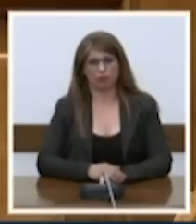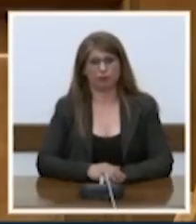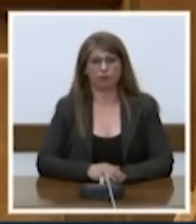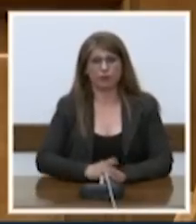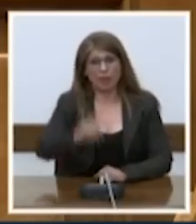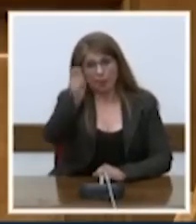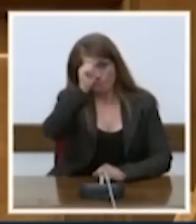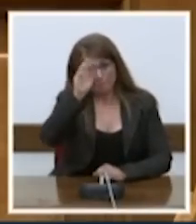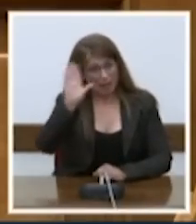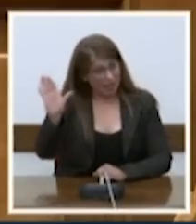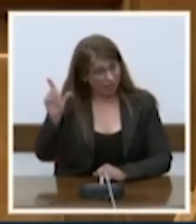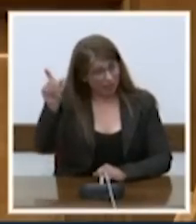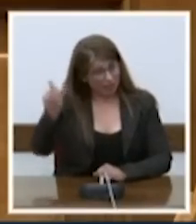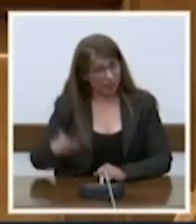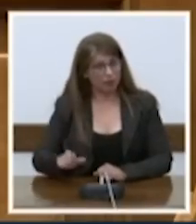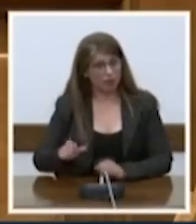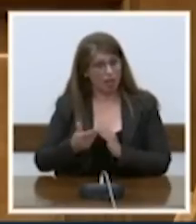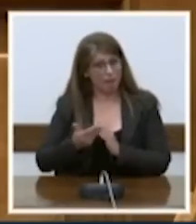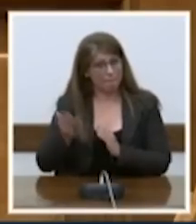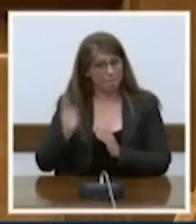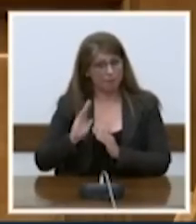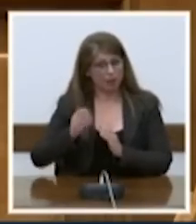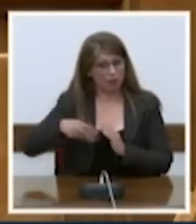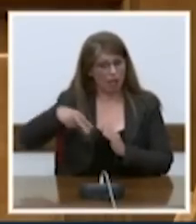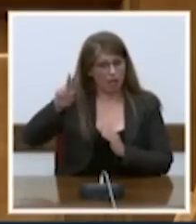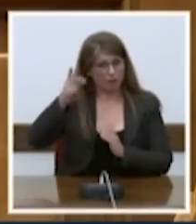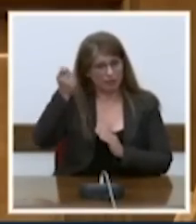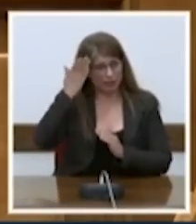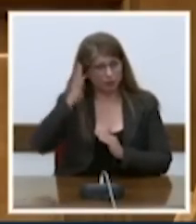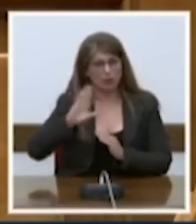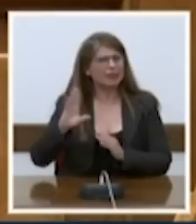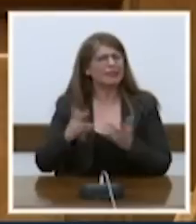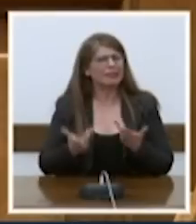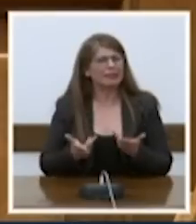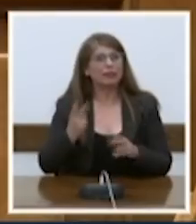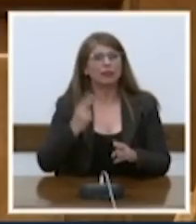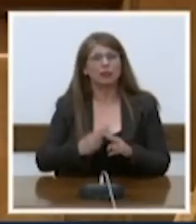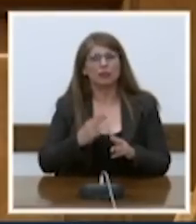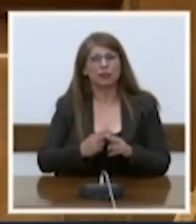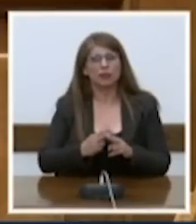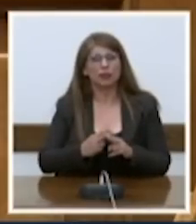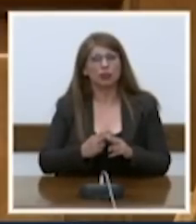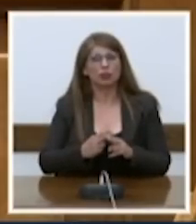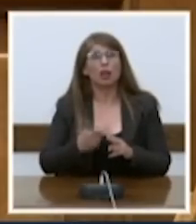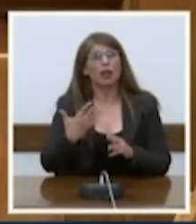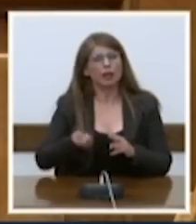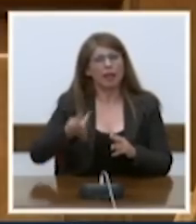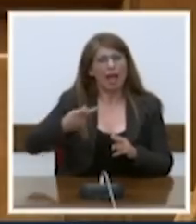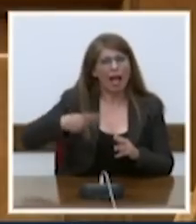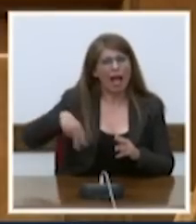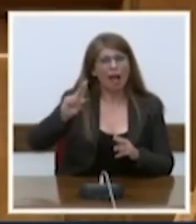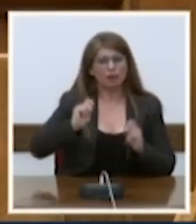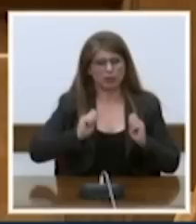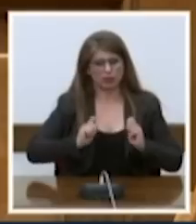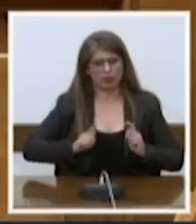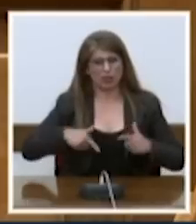Παραδέχεται ότι πίσω από την άνοδο των τιμών κρύβεται κυρίως η αύξηση των